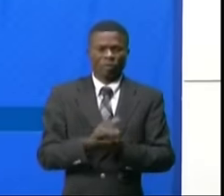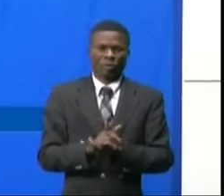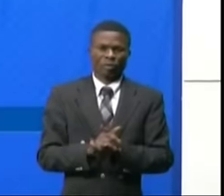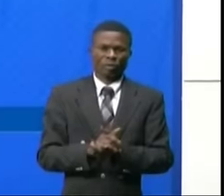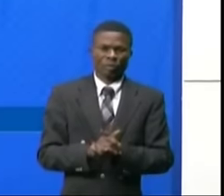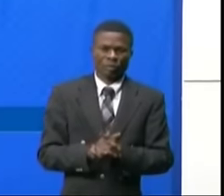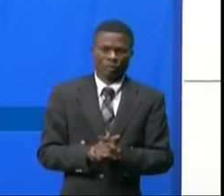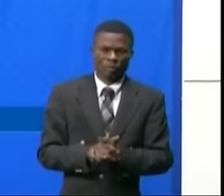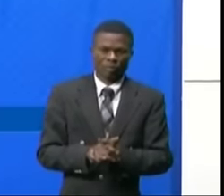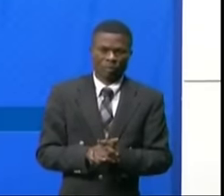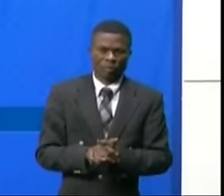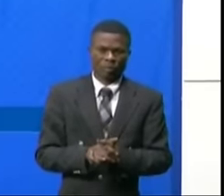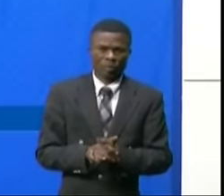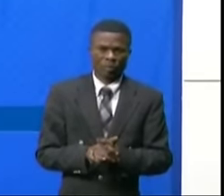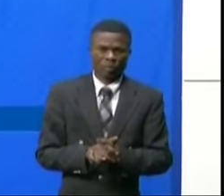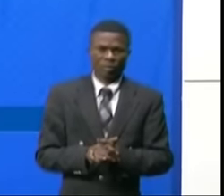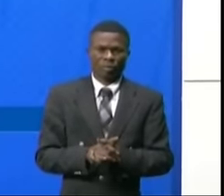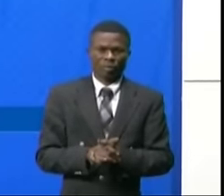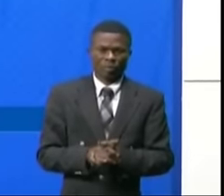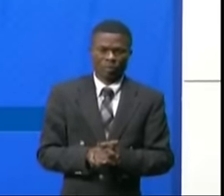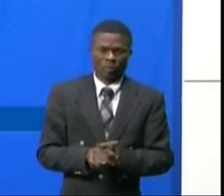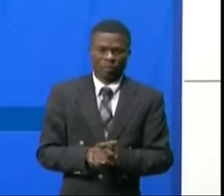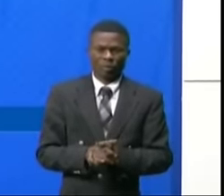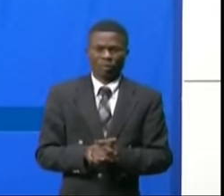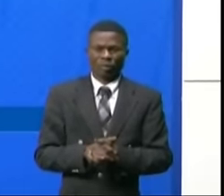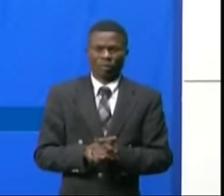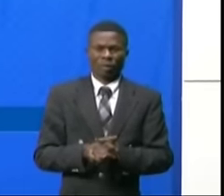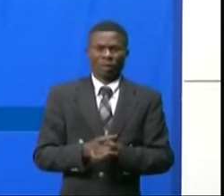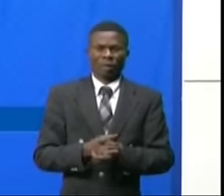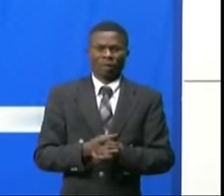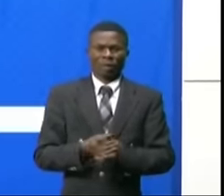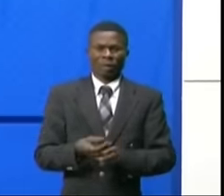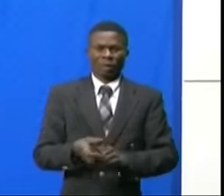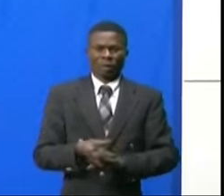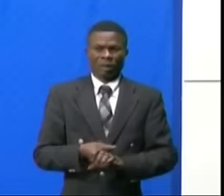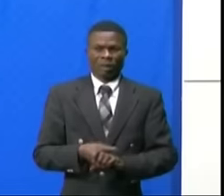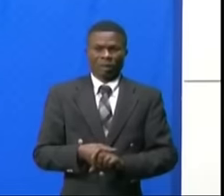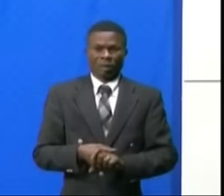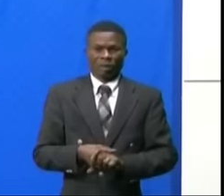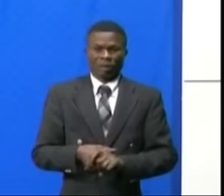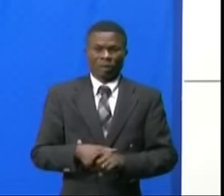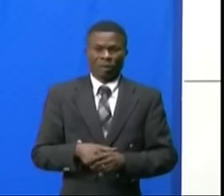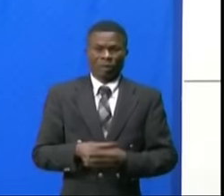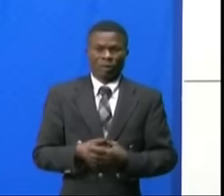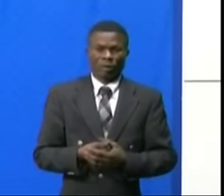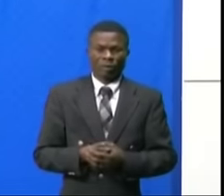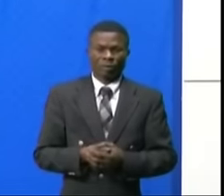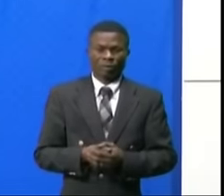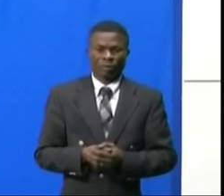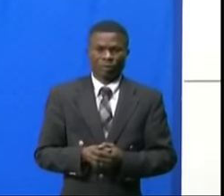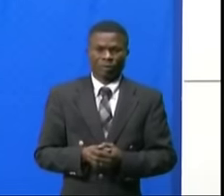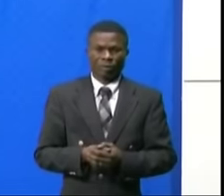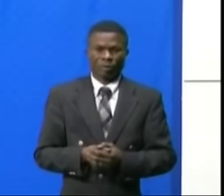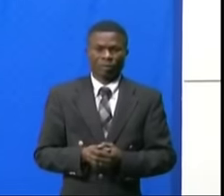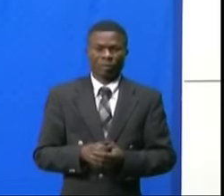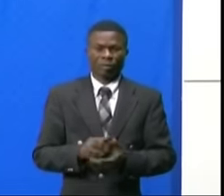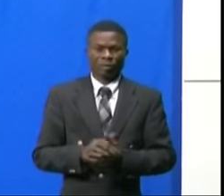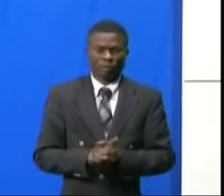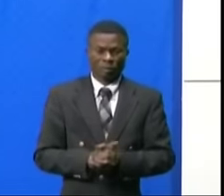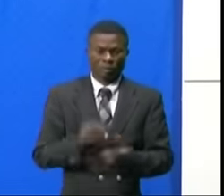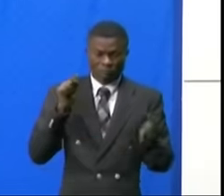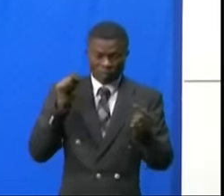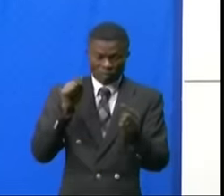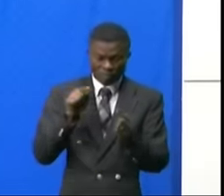autres, les opposants, les autres candidats considèrent que nous devons finir le processus, en tout cas jusqu'à